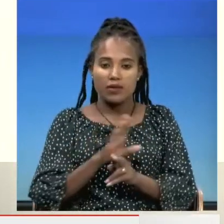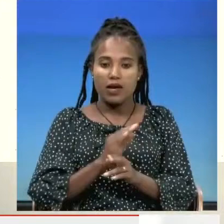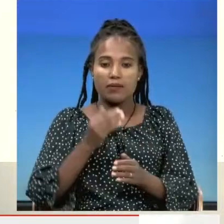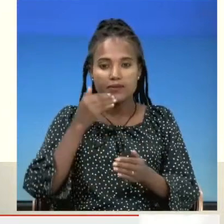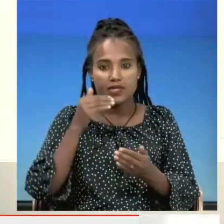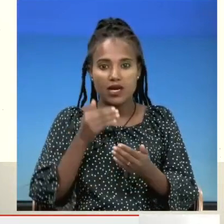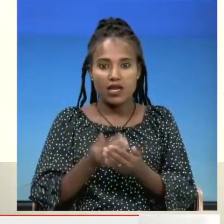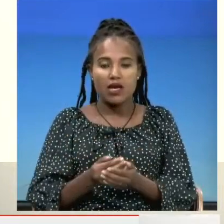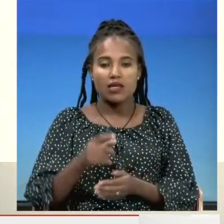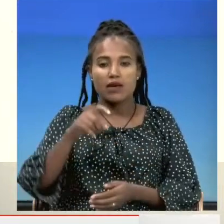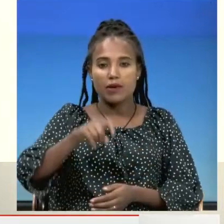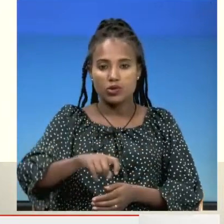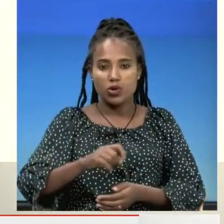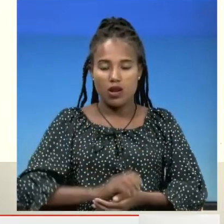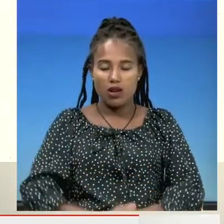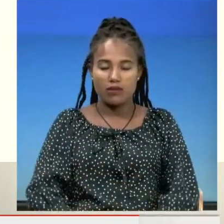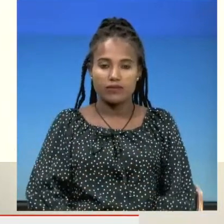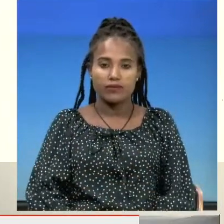ምስጋና ይገባቸዋል።